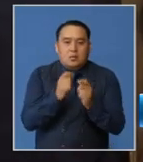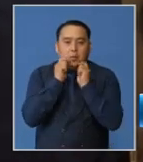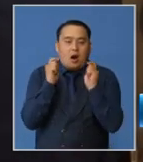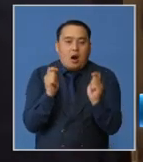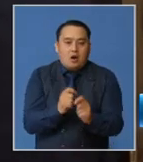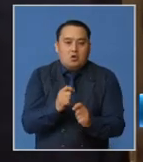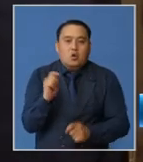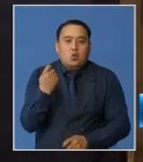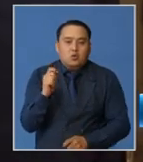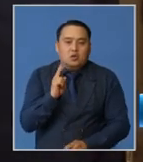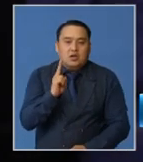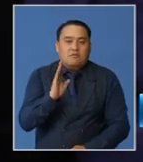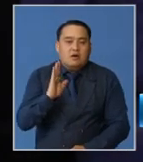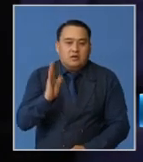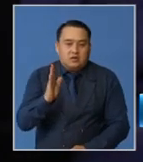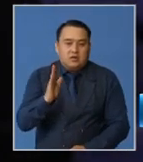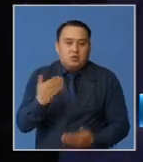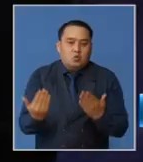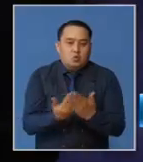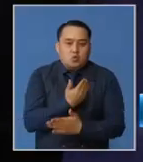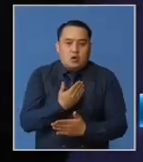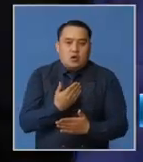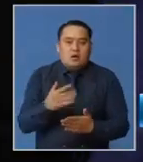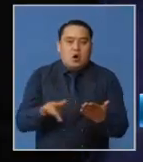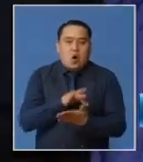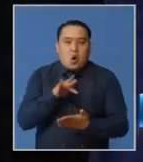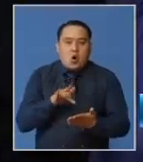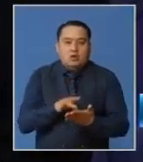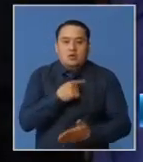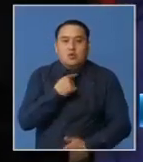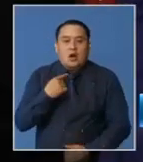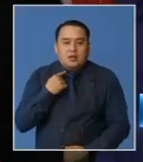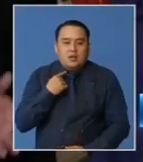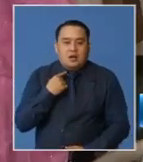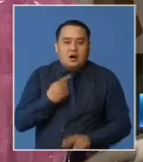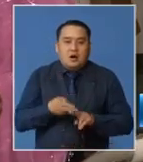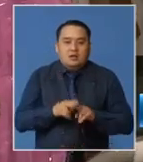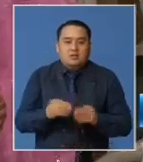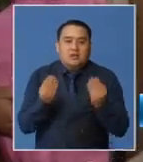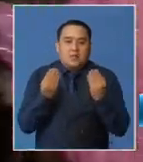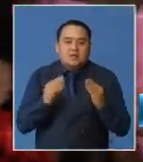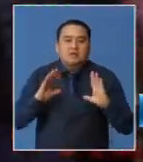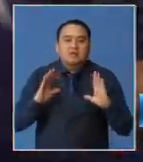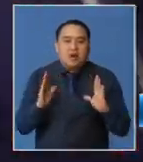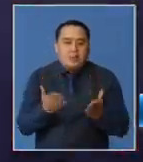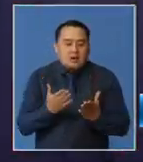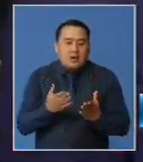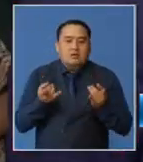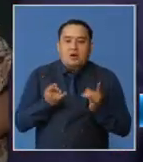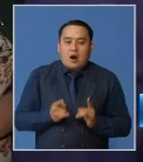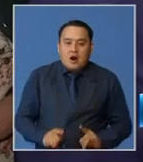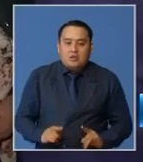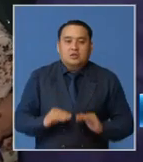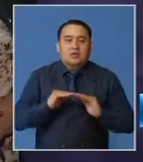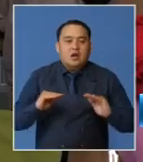подарка вручили ключи от квартиры в новом коттеджном городке областного центра. С таким замечательным событием, рождением